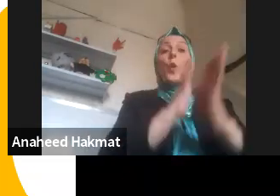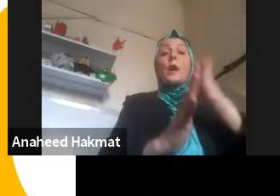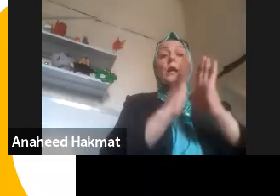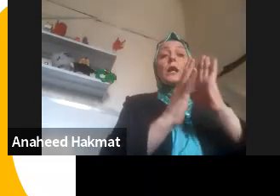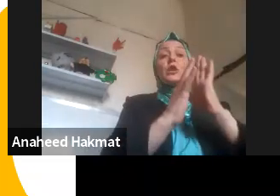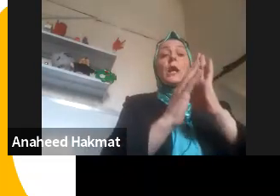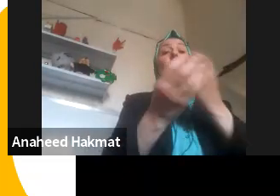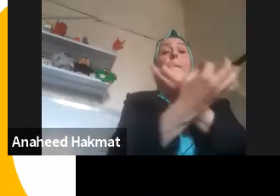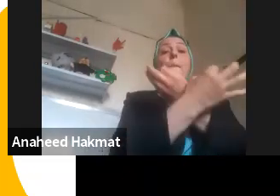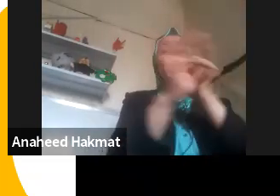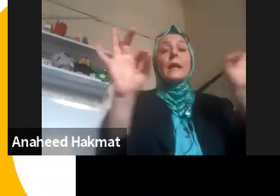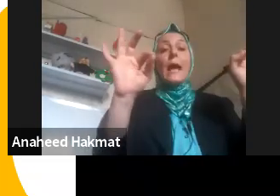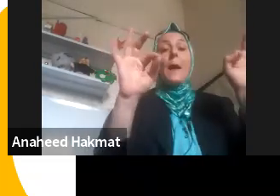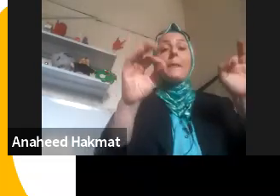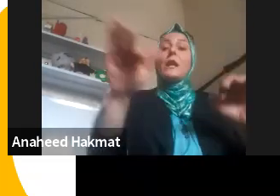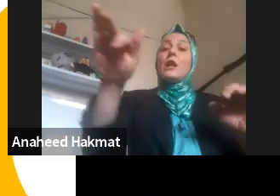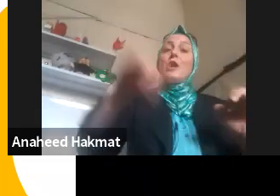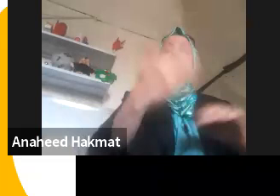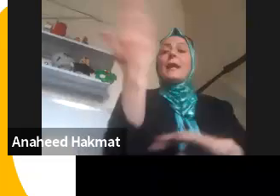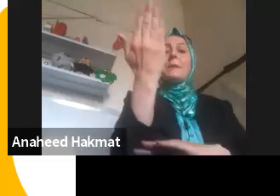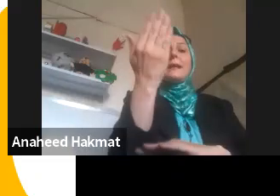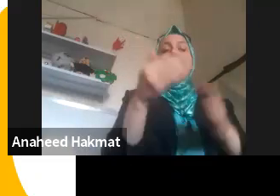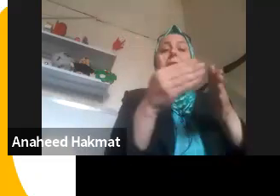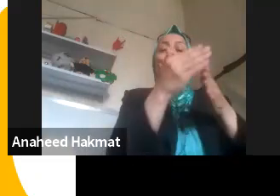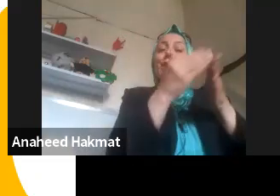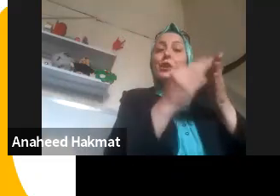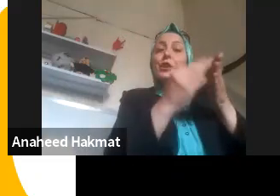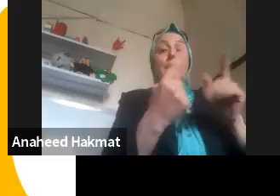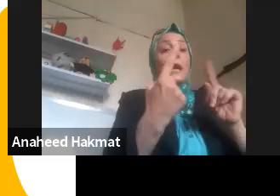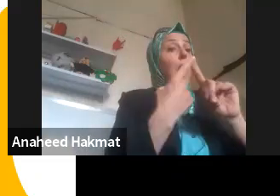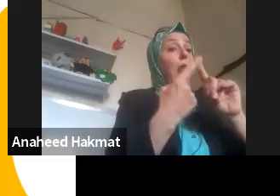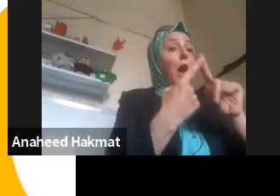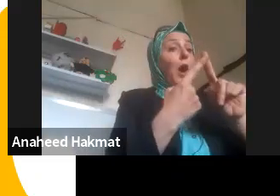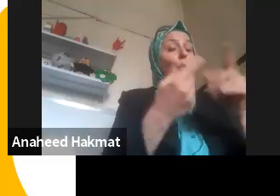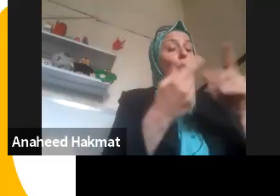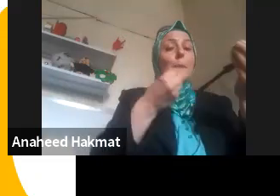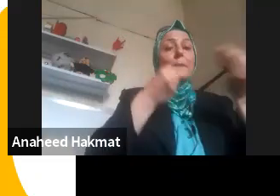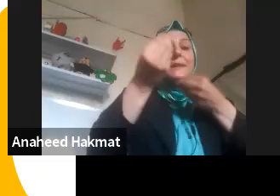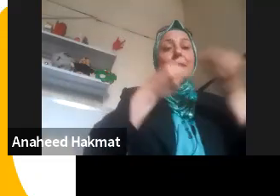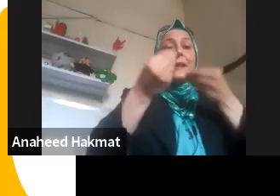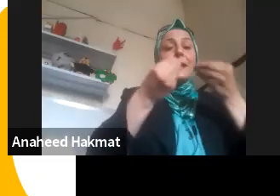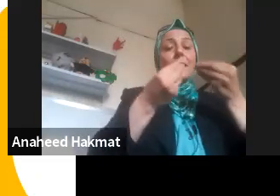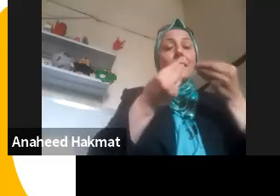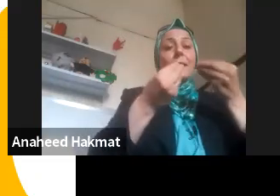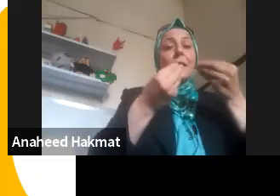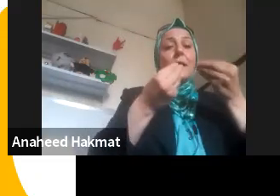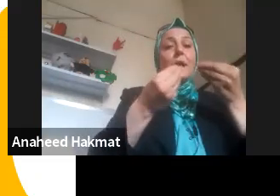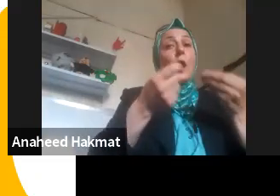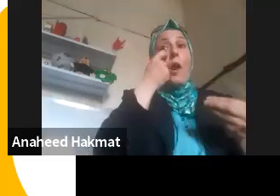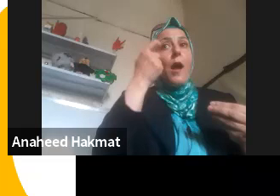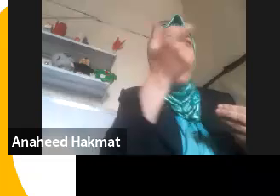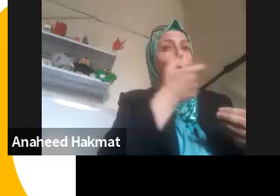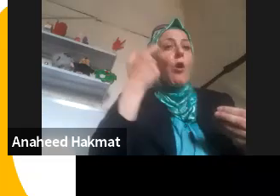للمدارس. الجزء الأول اللي بدنا نحكي فيه اللي هو كنا بنسميه الميل، اللي هو المراقبة والتقييم والمساءلة